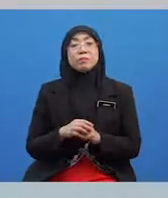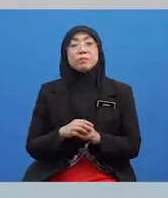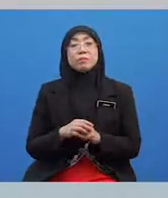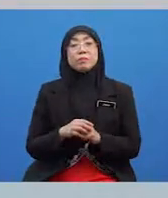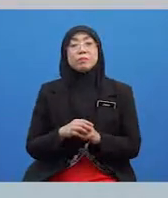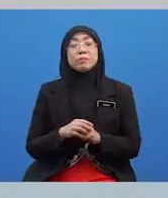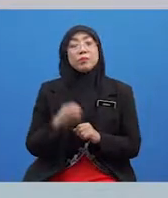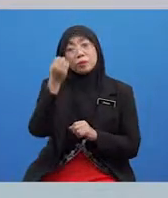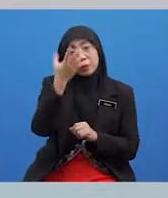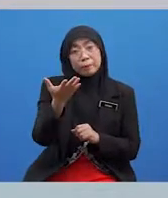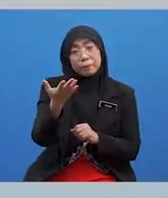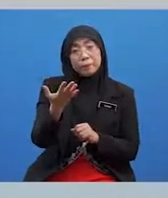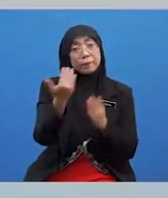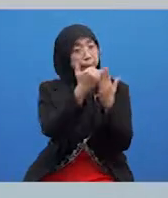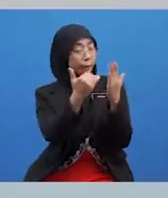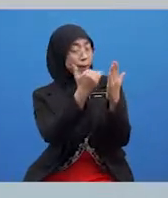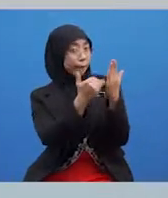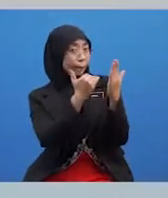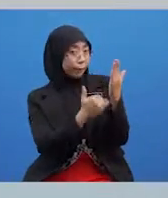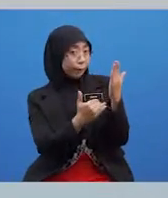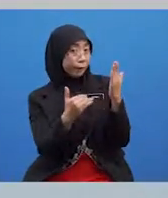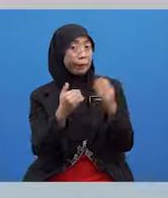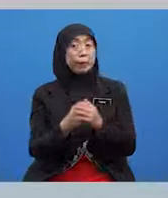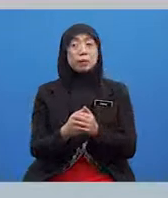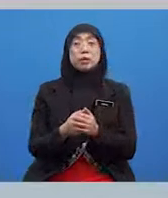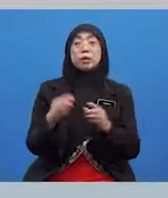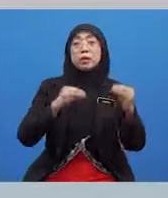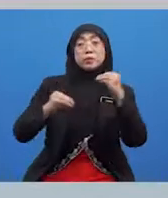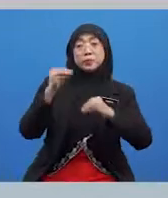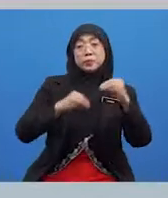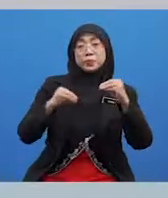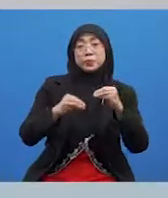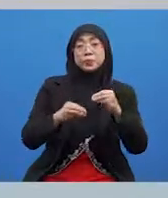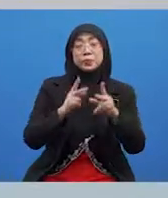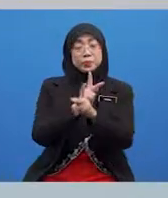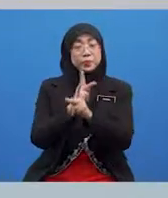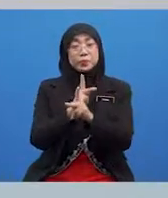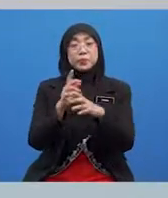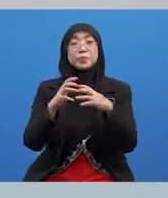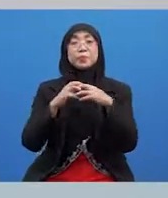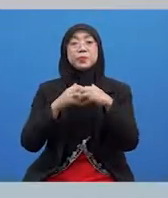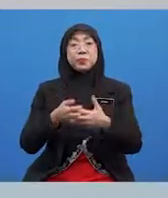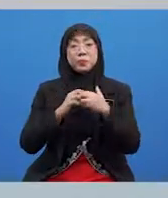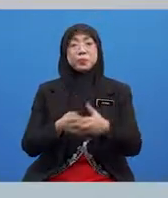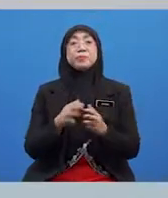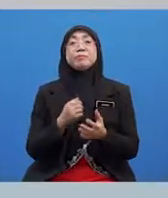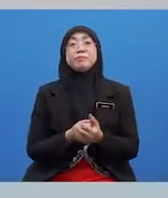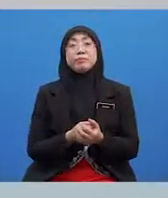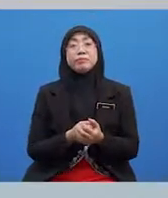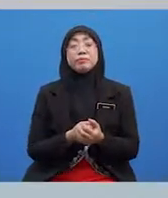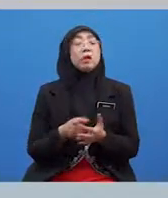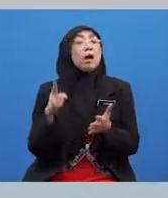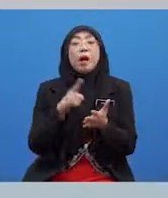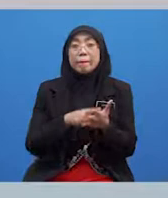kedua, memerihalkan kawalan motor yang melibatkan latihan atau praktis,